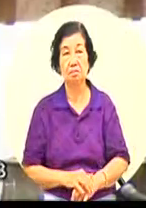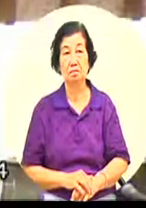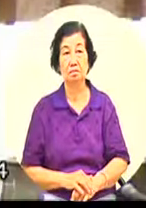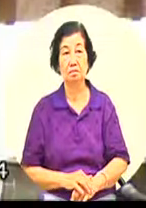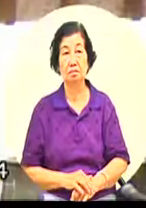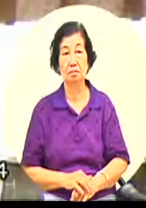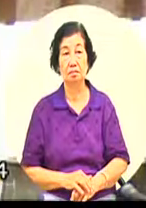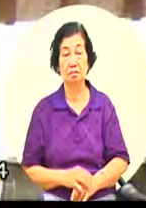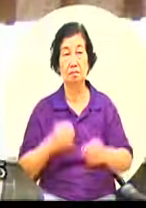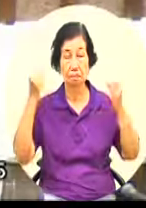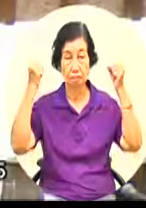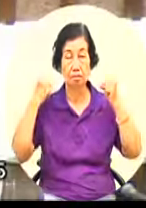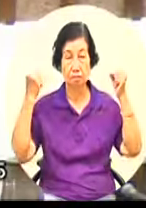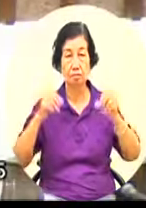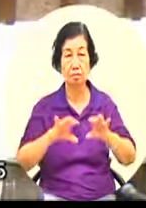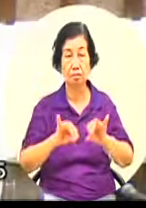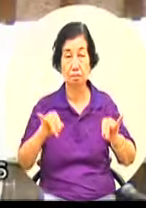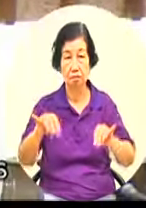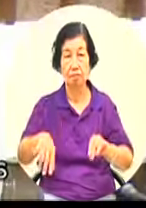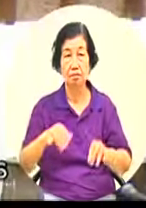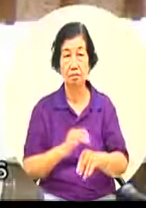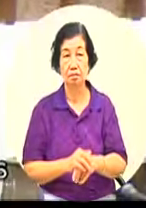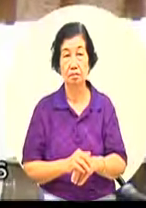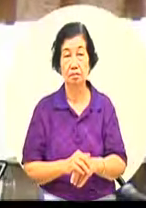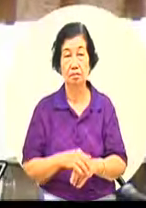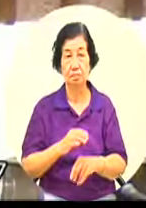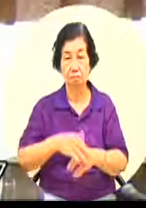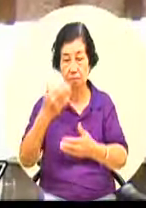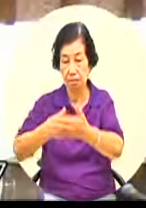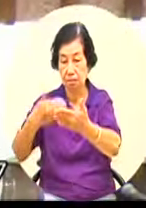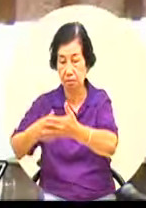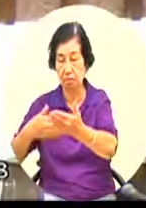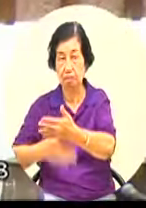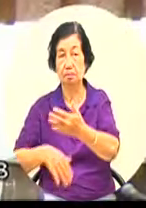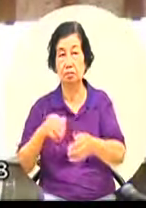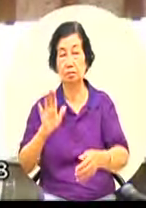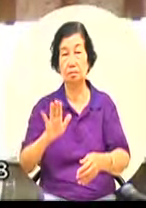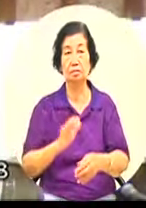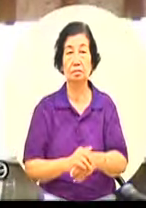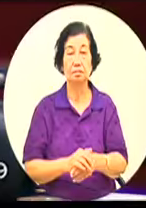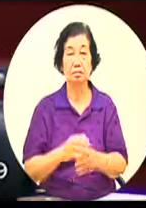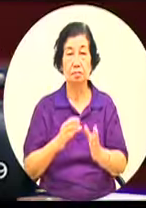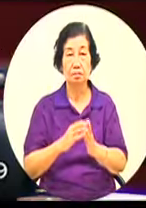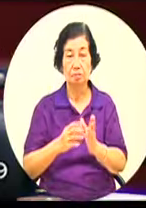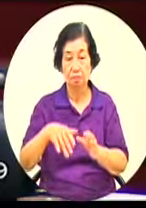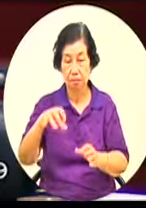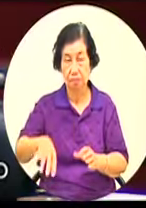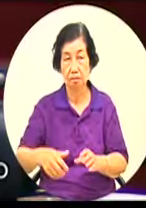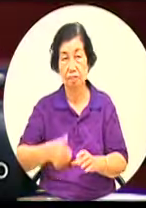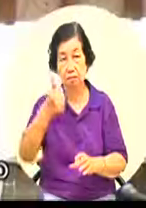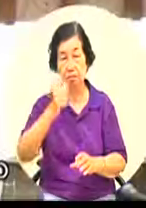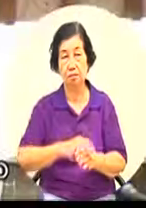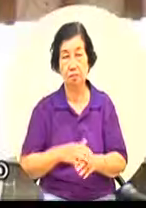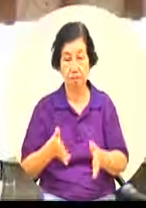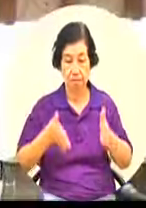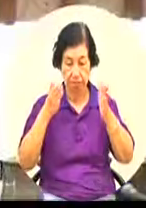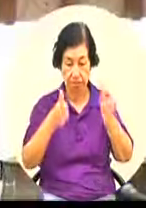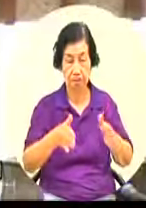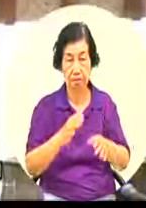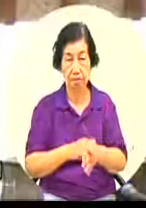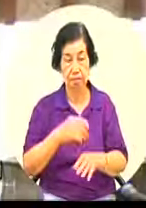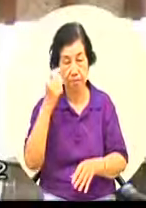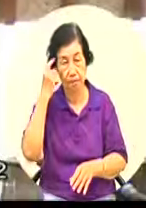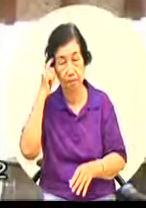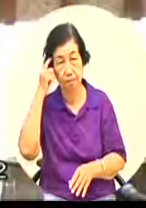运动的场地反而是逐渐的来减少。所以体育处长，请你针对这个部分去想一下，如